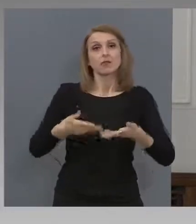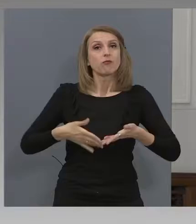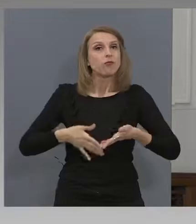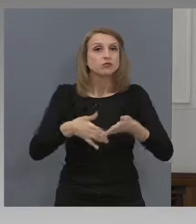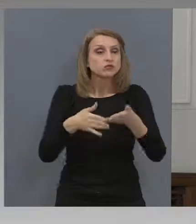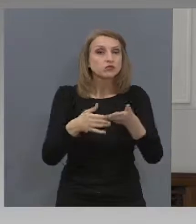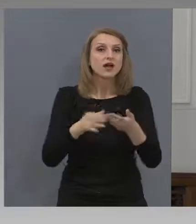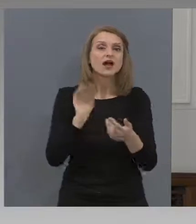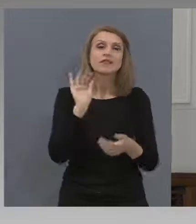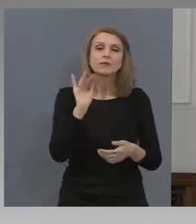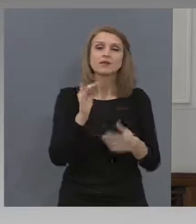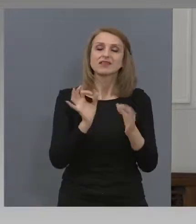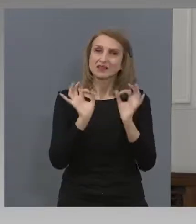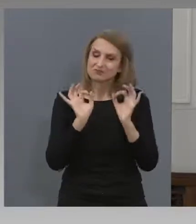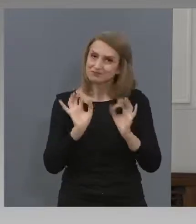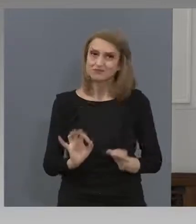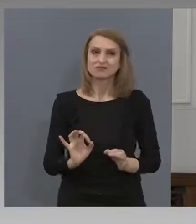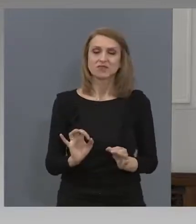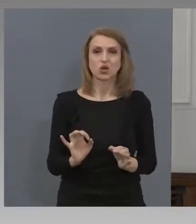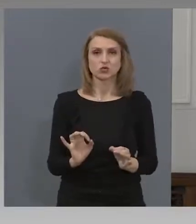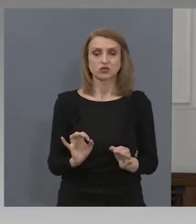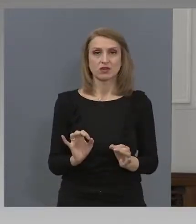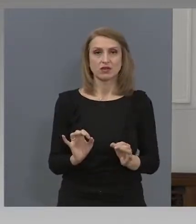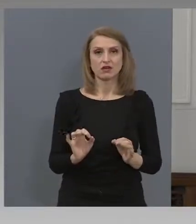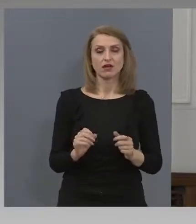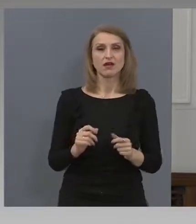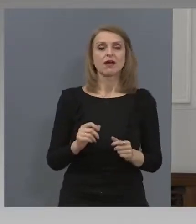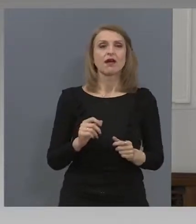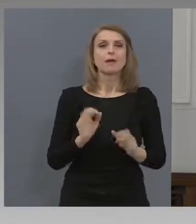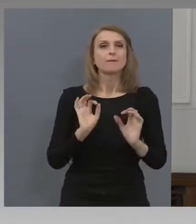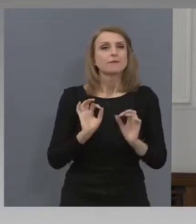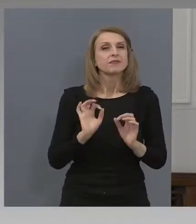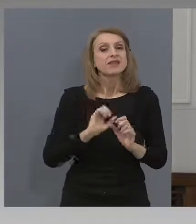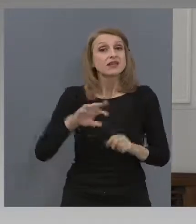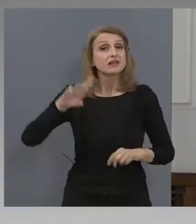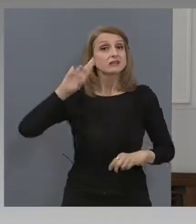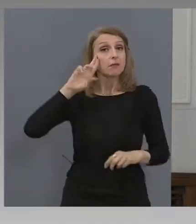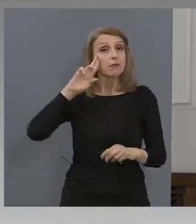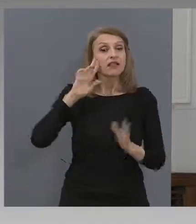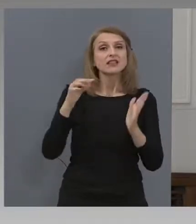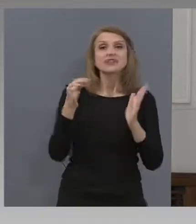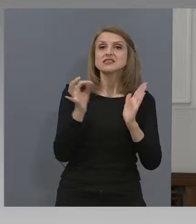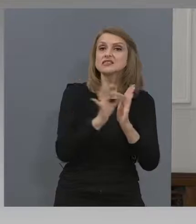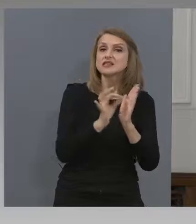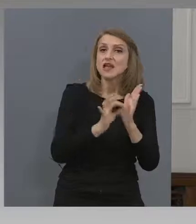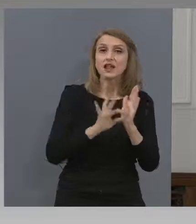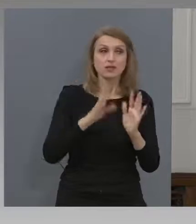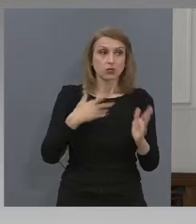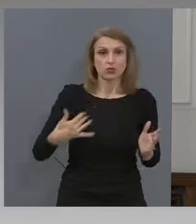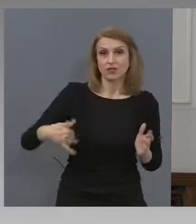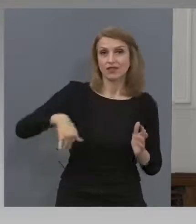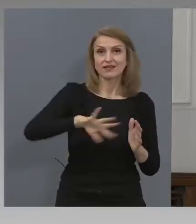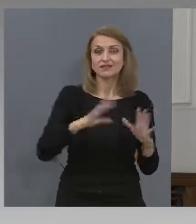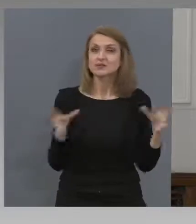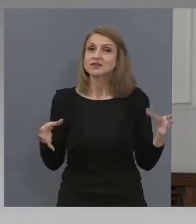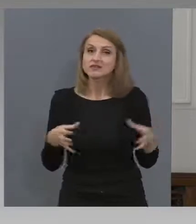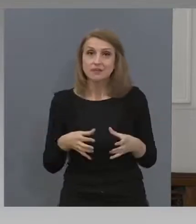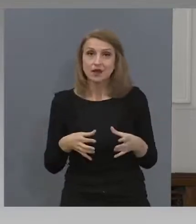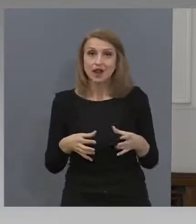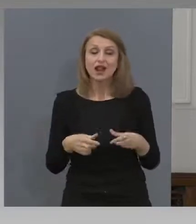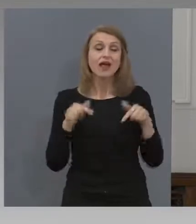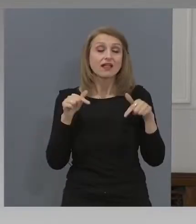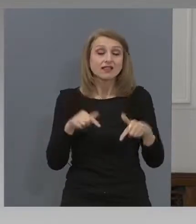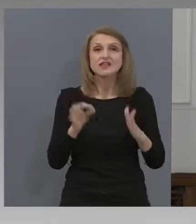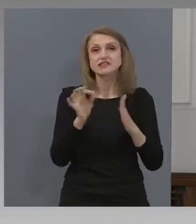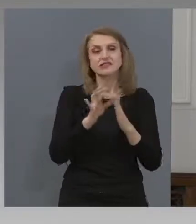да бъде адекватна, точна и да изпълни целите, за които сме се събрали, а те според нас са